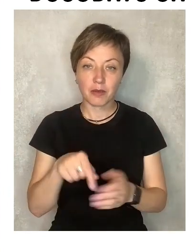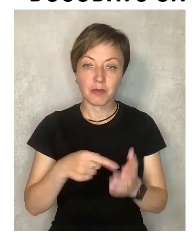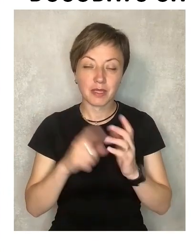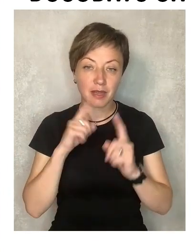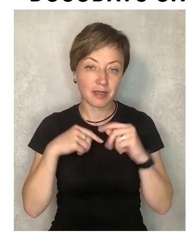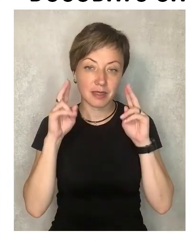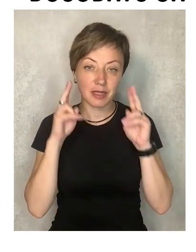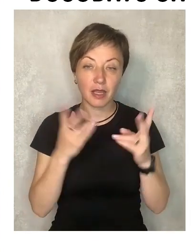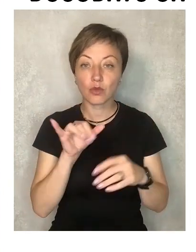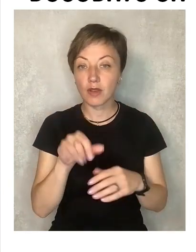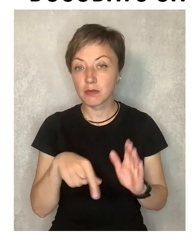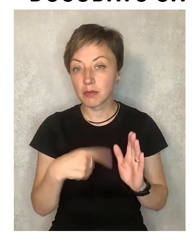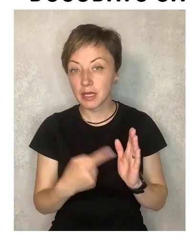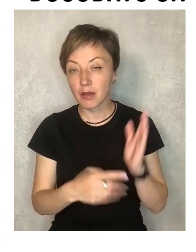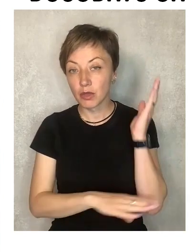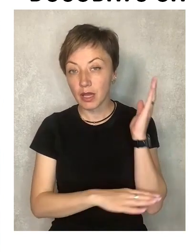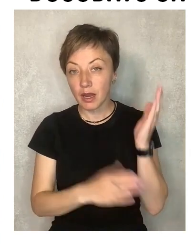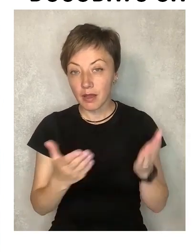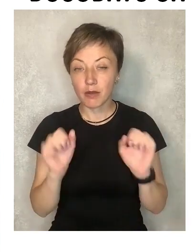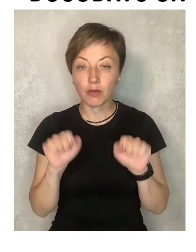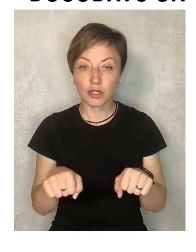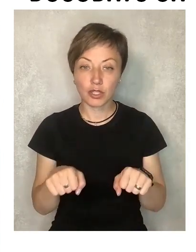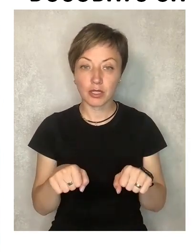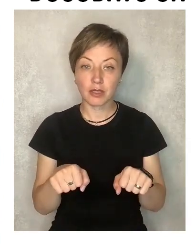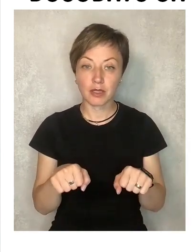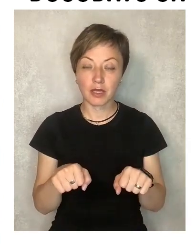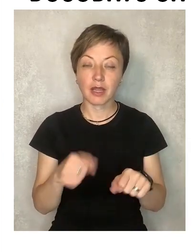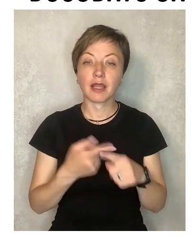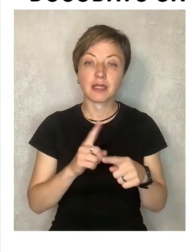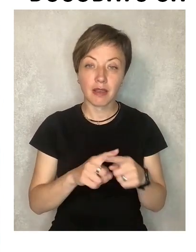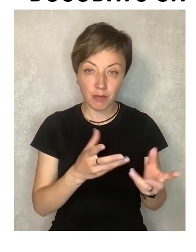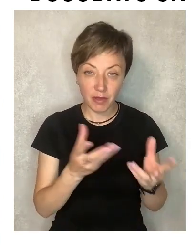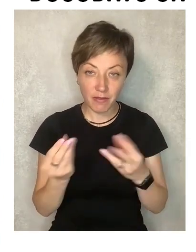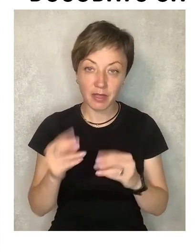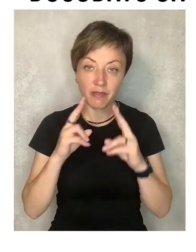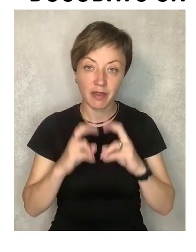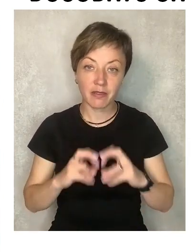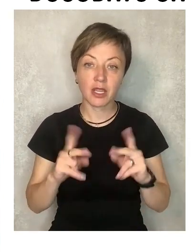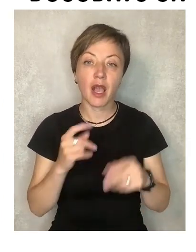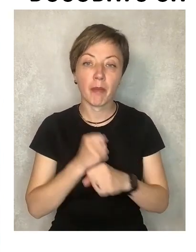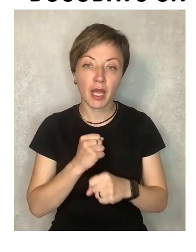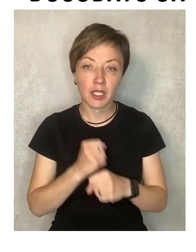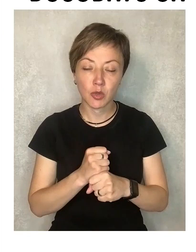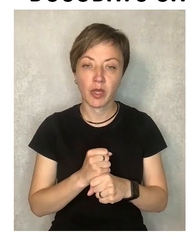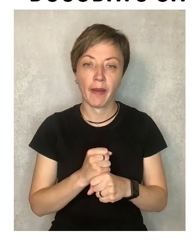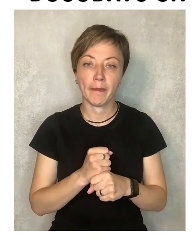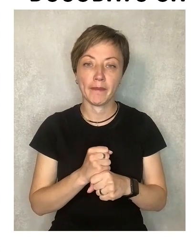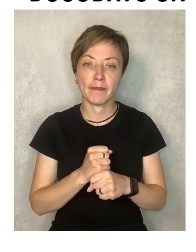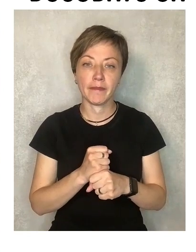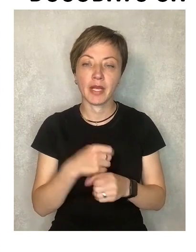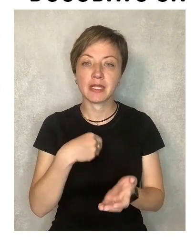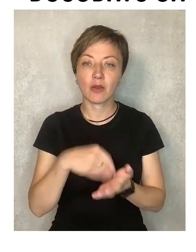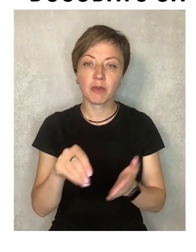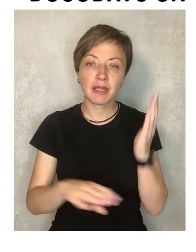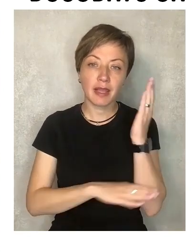Якісь у вас питання по деревам, можете і на це впливати, вивчити, як воно працює, не знаю, закупити дерева,